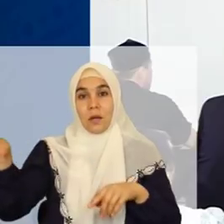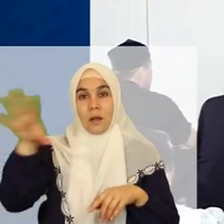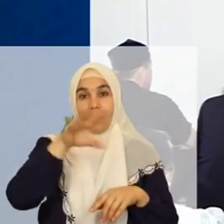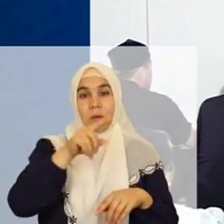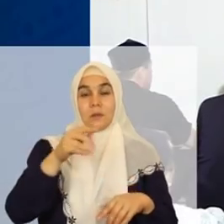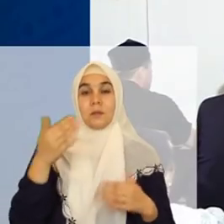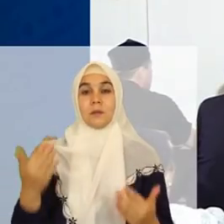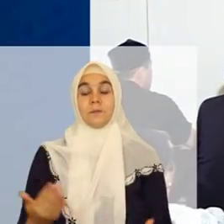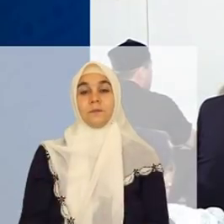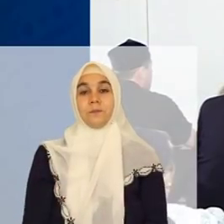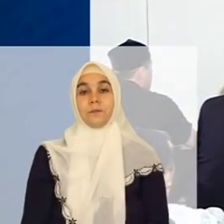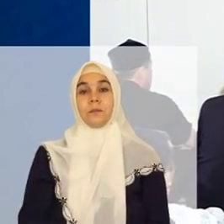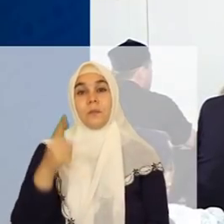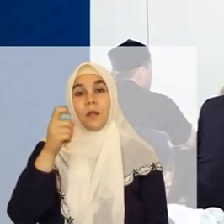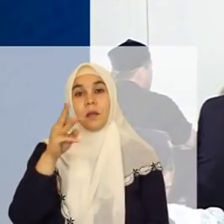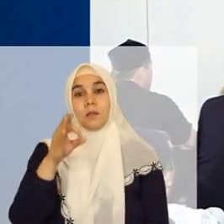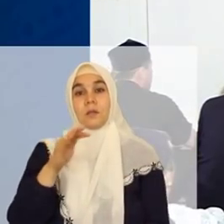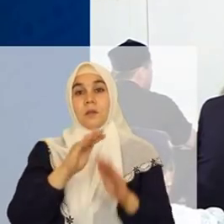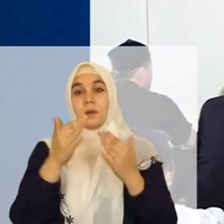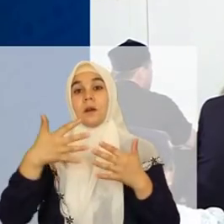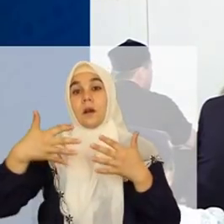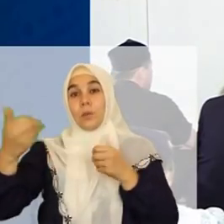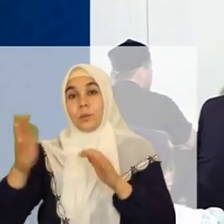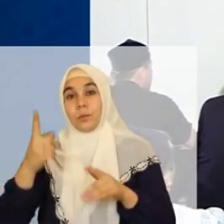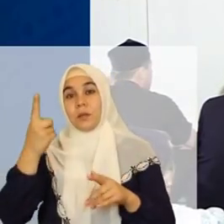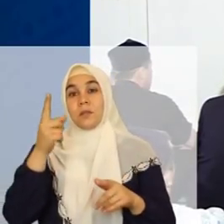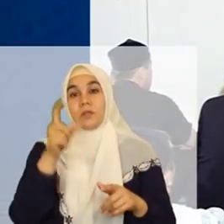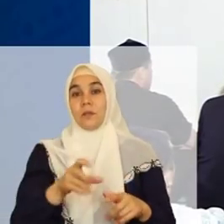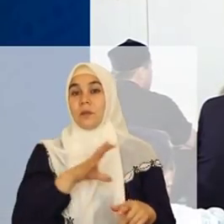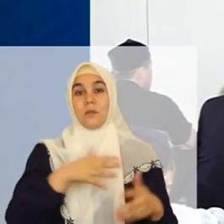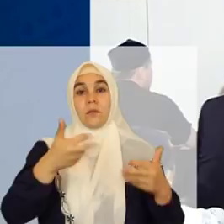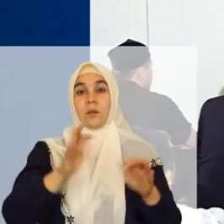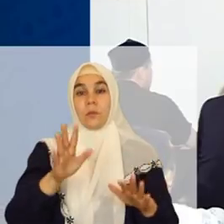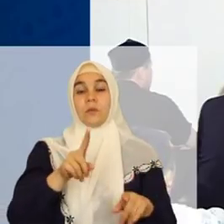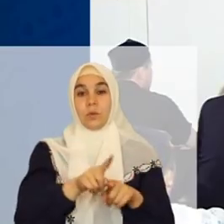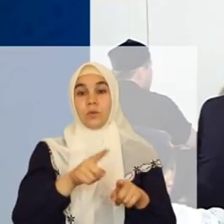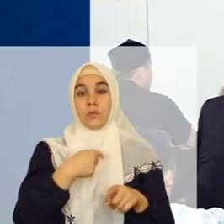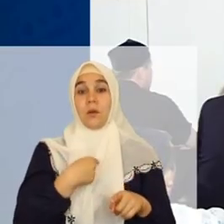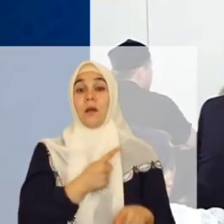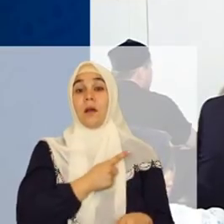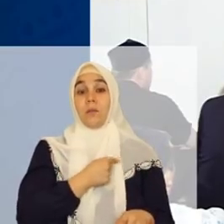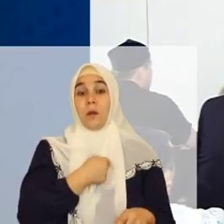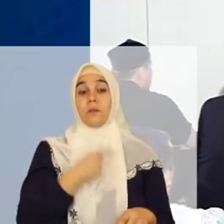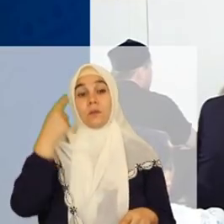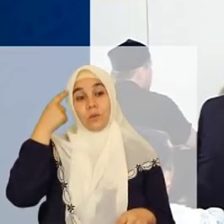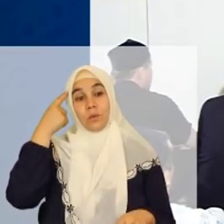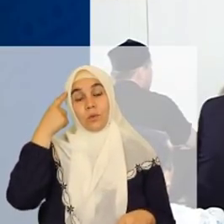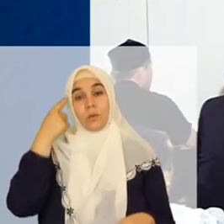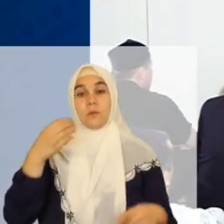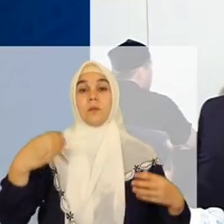hammasini haji qabul bo'pti-yu, bitta odamniki bo'lmabdi desa, o'sha bittamikim men deb